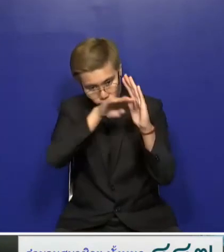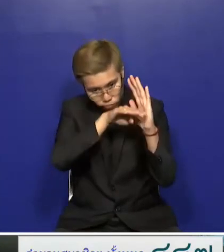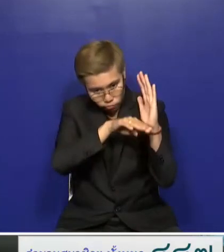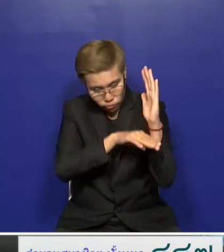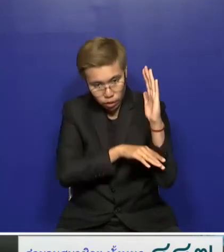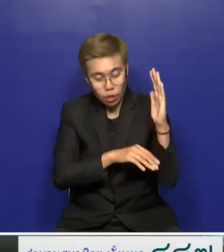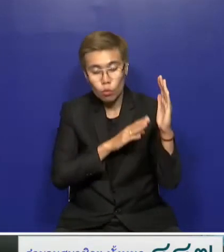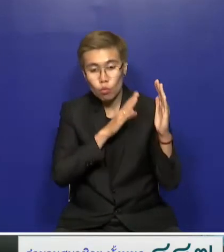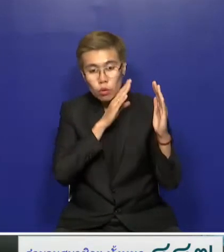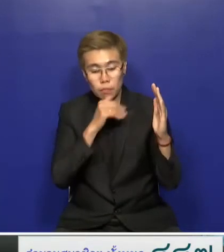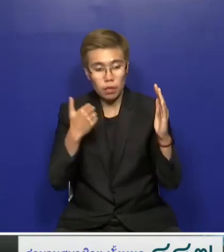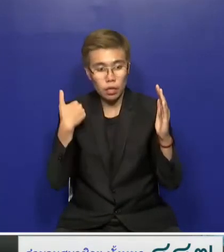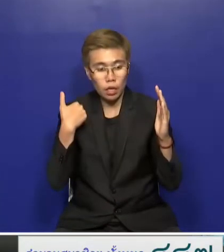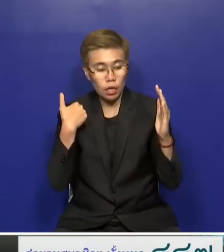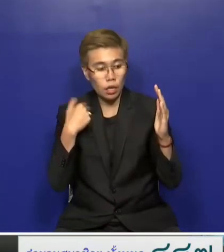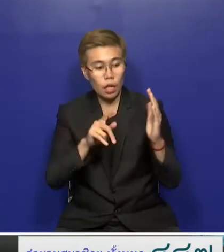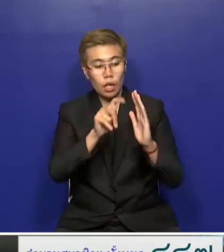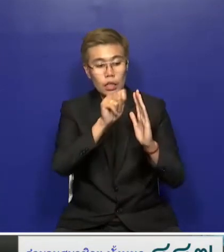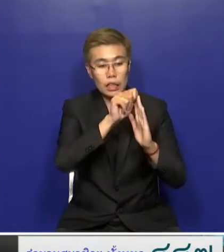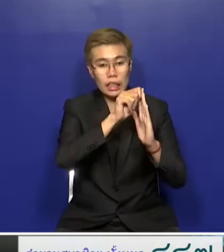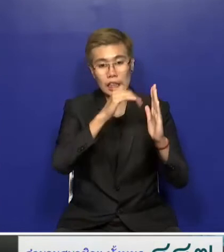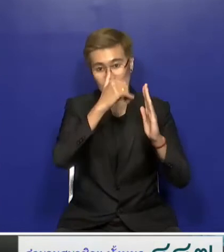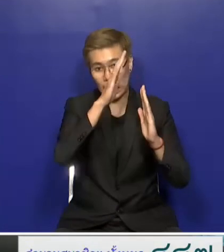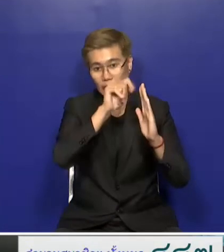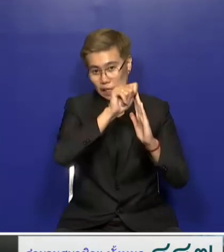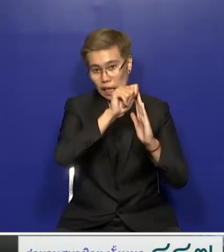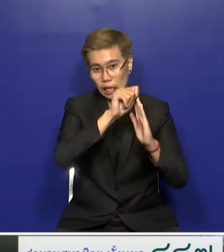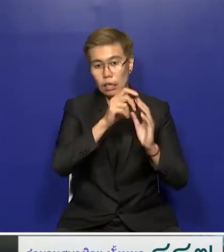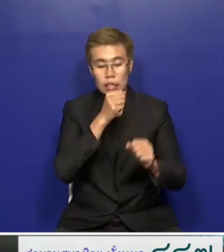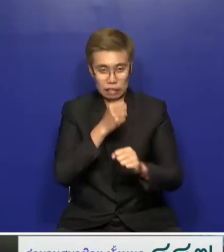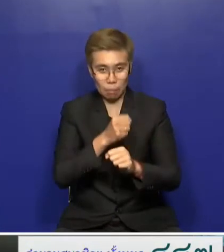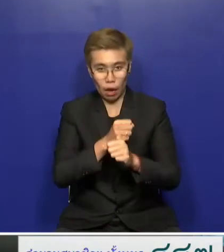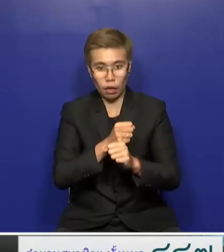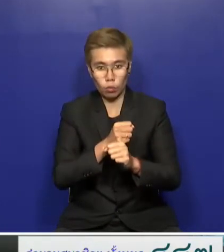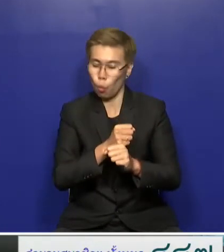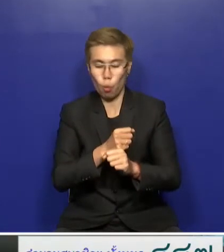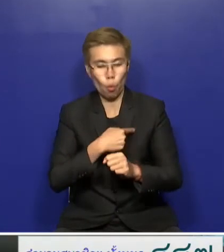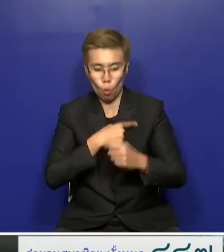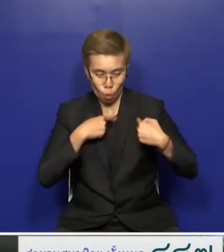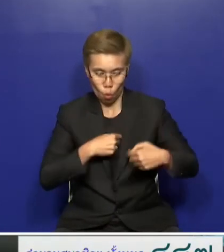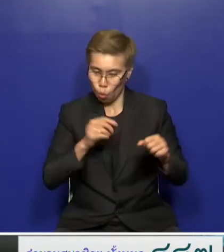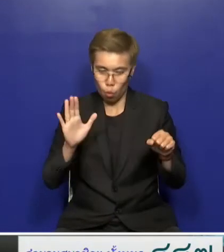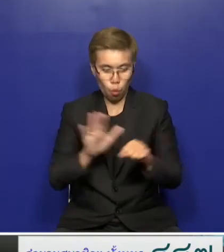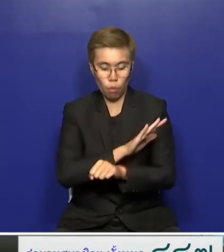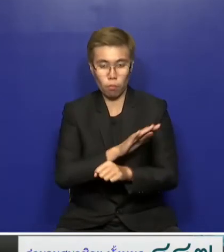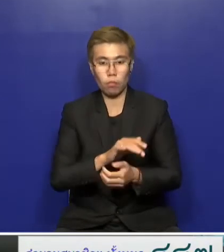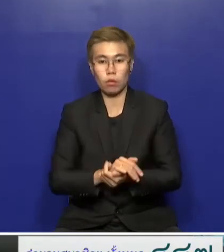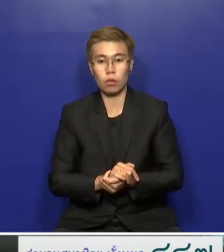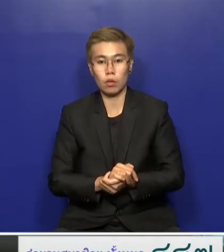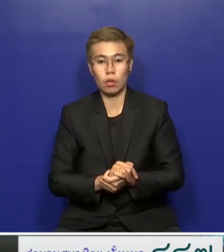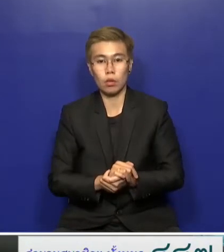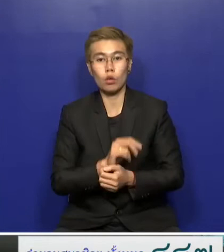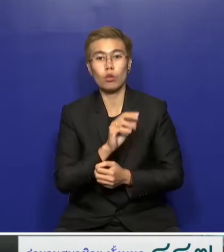ตากข่าวสารในจังหวัดตากที่จะอยู่ในโรงหน่วยราชการท่านจะเห็นว่าเขาทำงานกันอย่างเต็มที่แต่บุคคลเหล่านี้โดยเฉพาะช